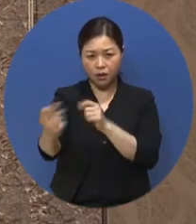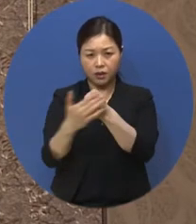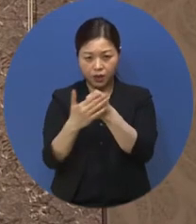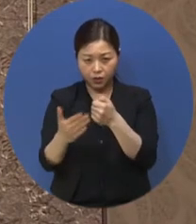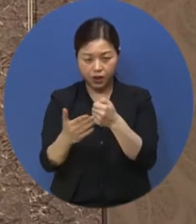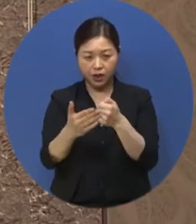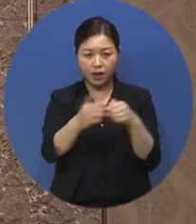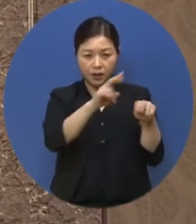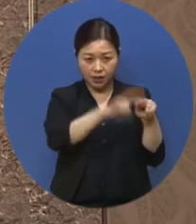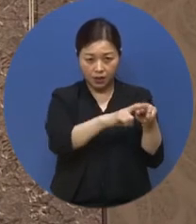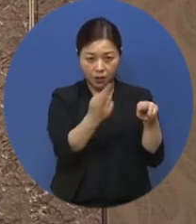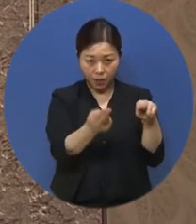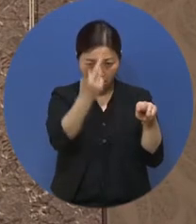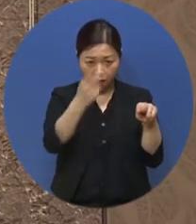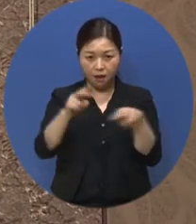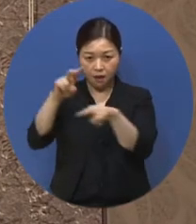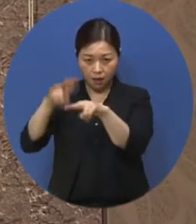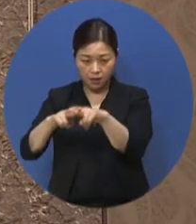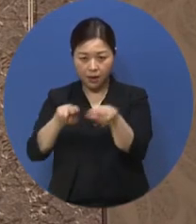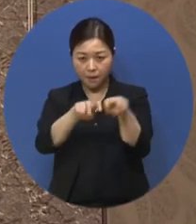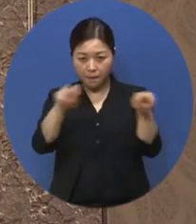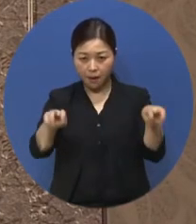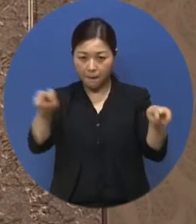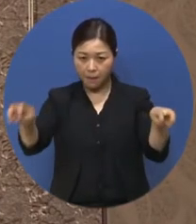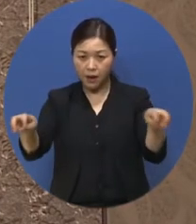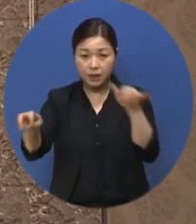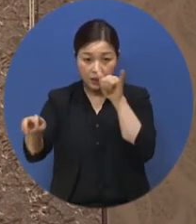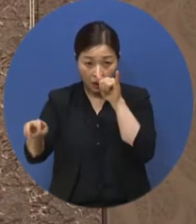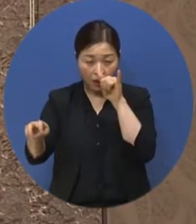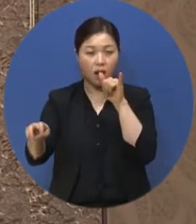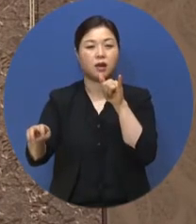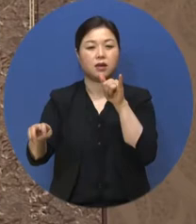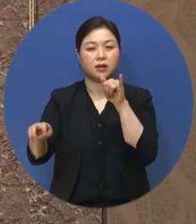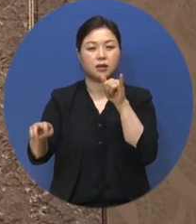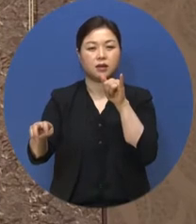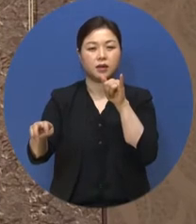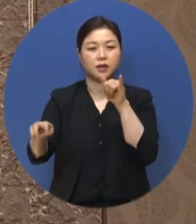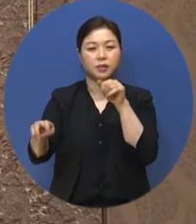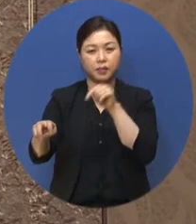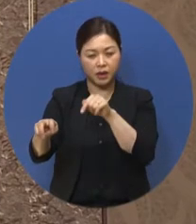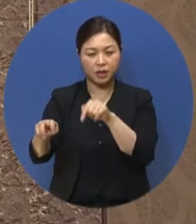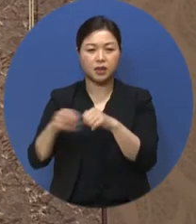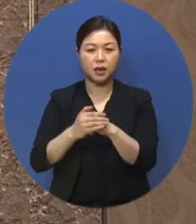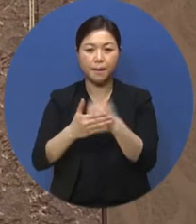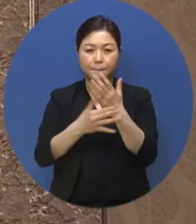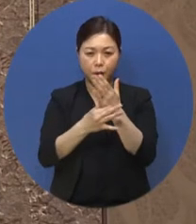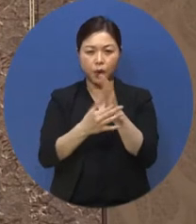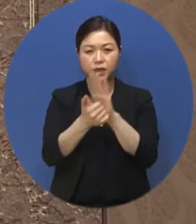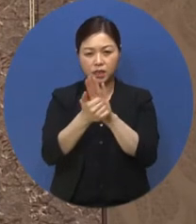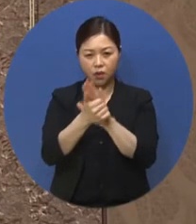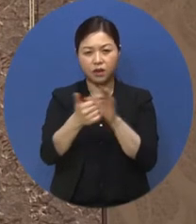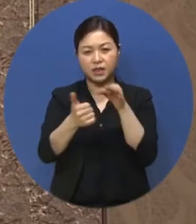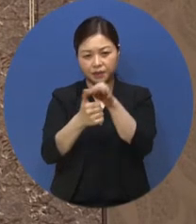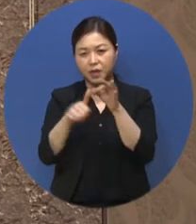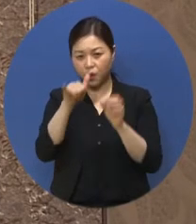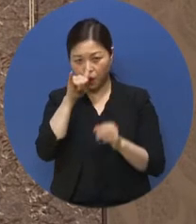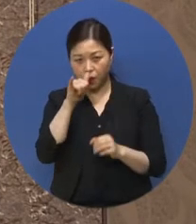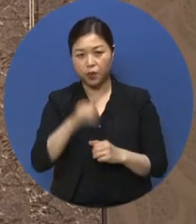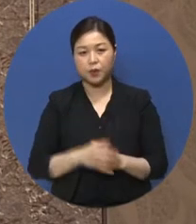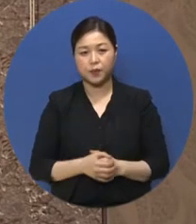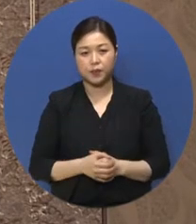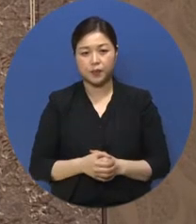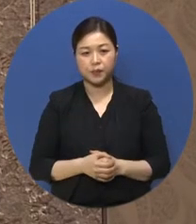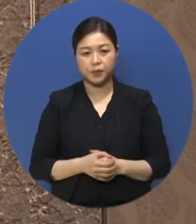거리두기 한 칸씩 뛰어 앉는 이런 현상이 발생이 되면 네. 그런 부분에 대한 거는 티켓 지원금을 지원해 준다고 그럴 수도